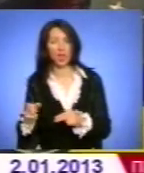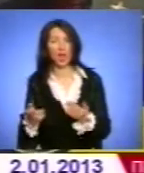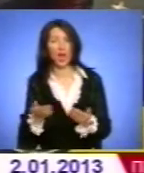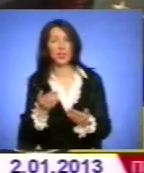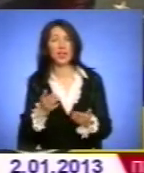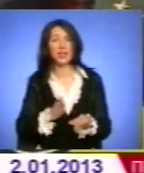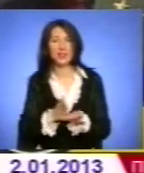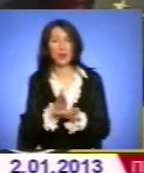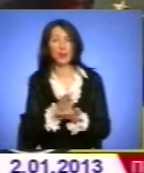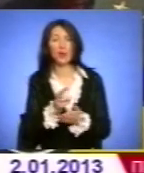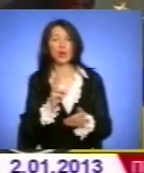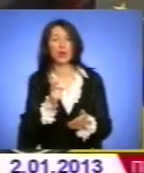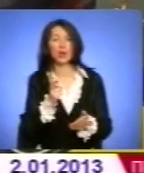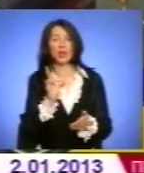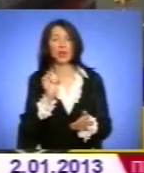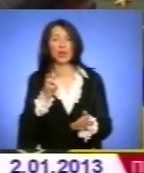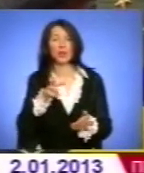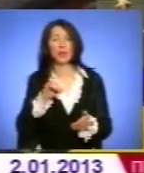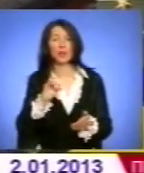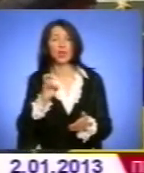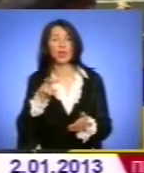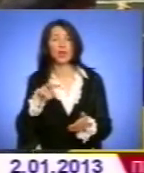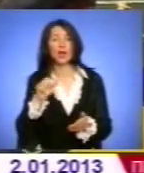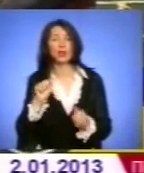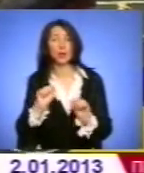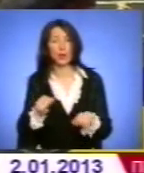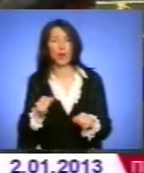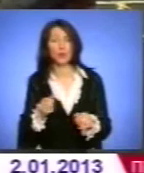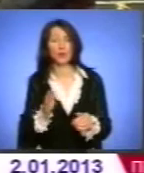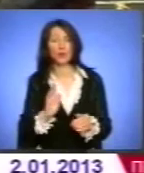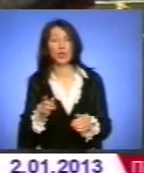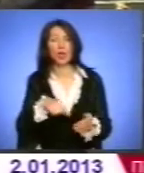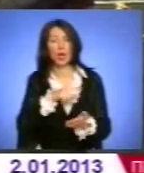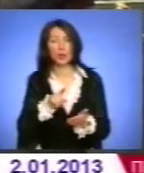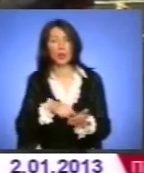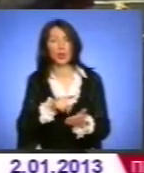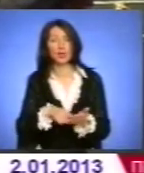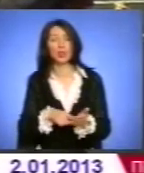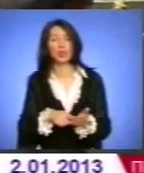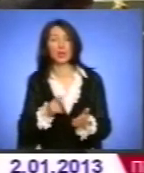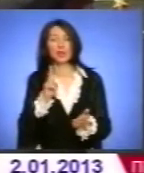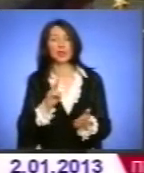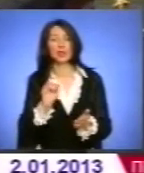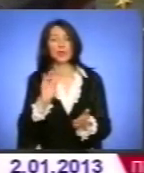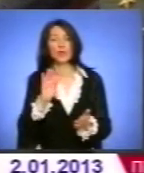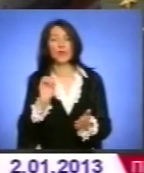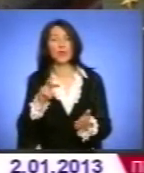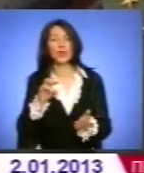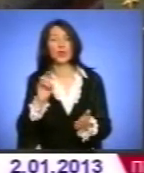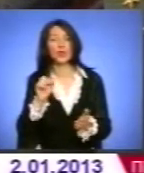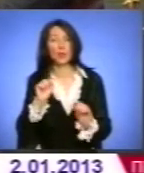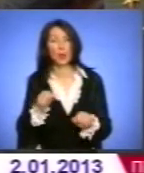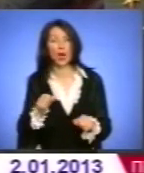в напрямок кримінальне право. А нерідко виникають питання в цивільному праві і в сімейному праві. І ті